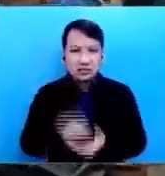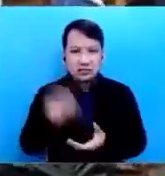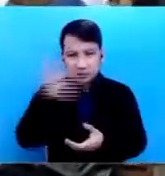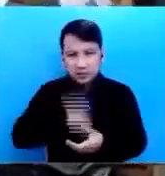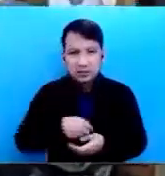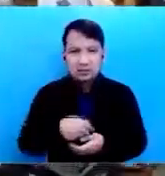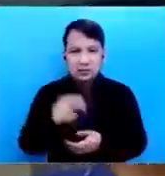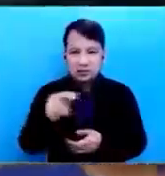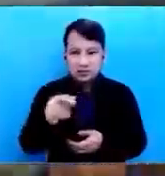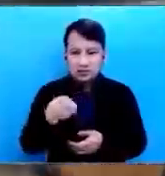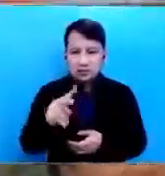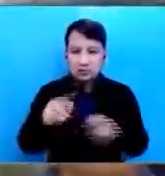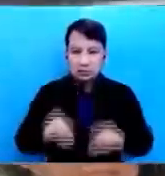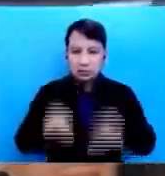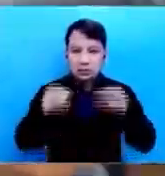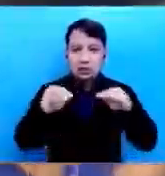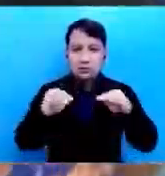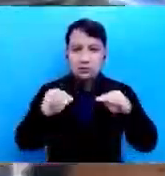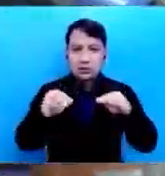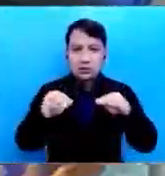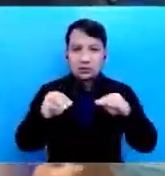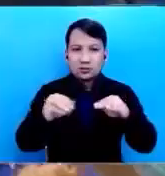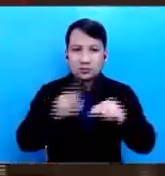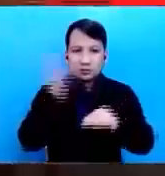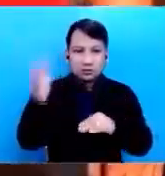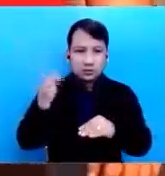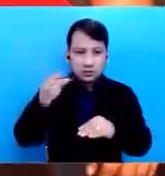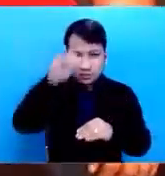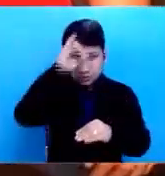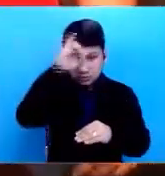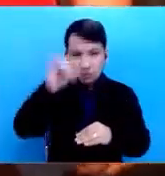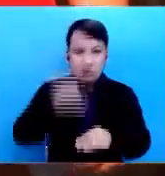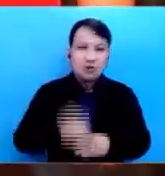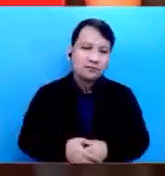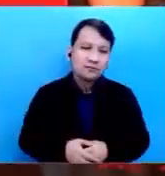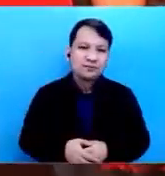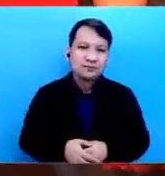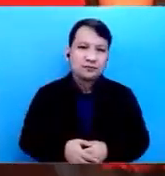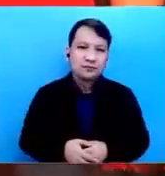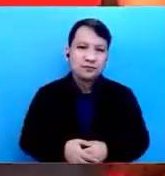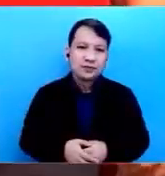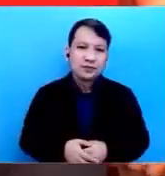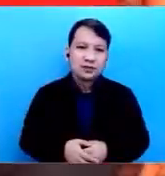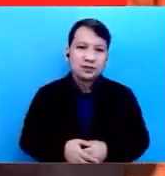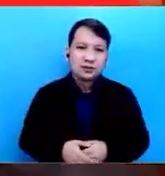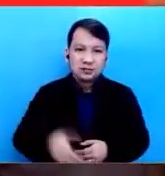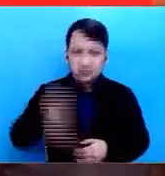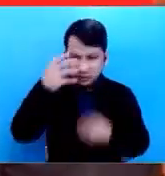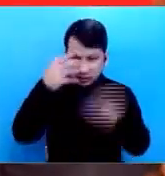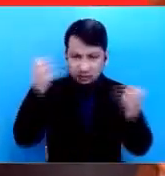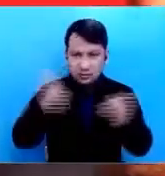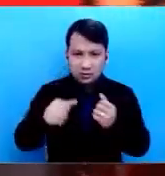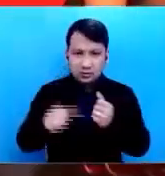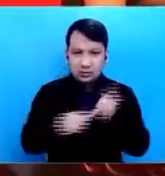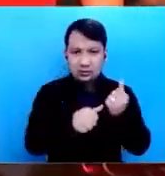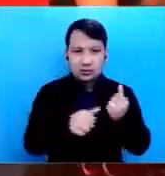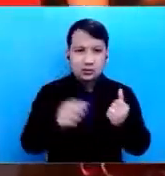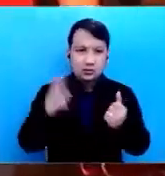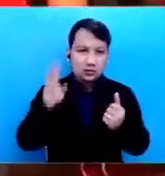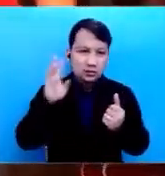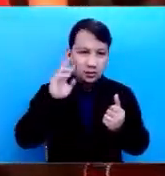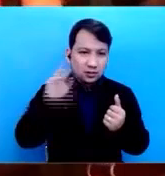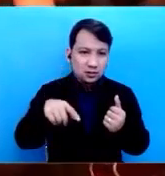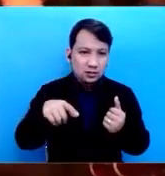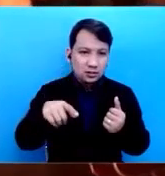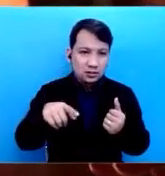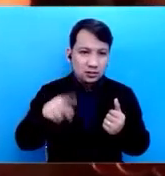at Malabon naman ang sinuyo ngayong araw ng Team Isko. May halong gigil naman ang pahayag ng katandem ni Calliope de Guzman na si Vice